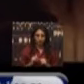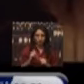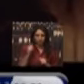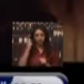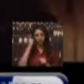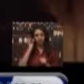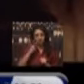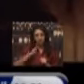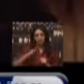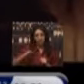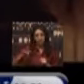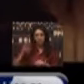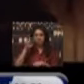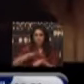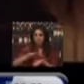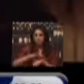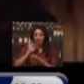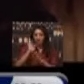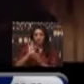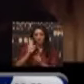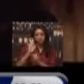ففكرة الطفل المريض